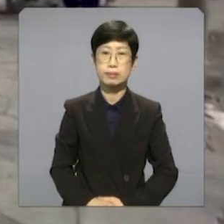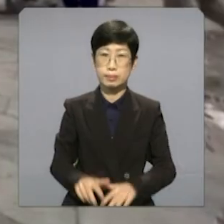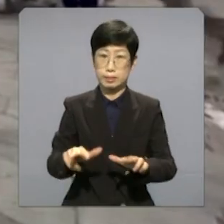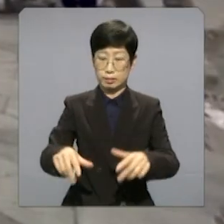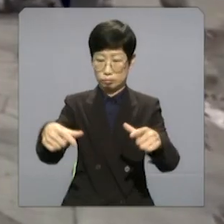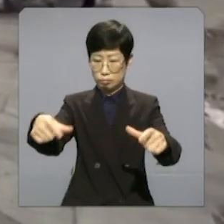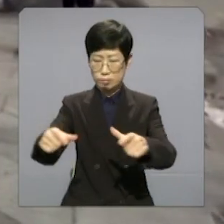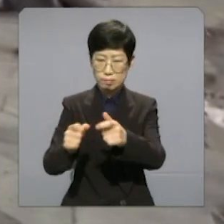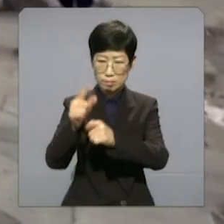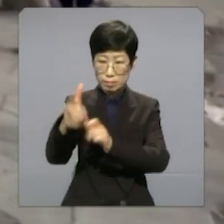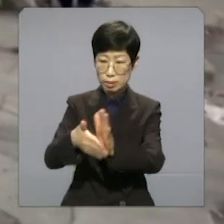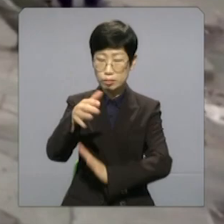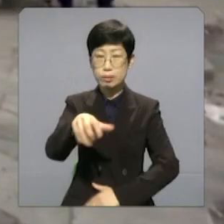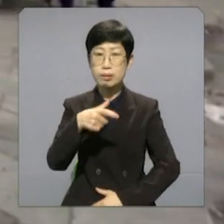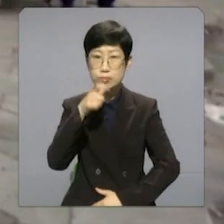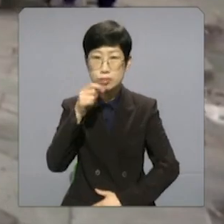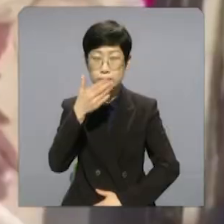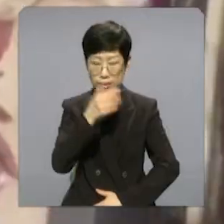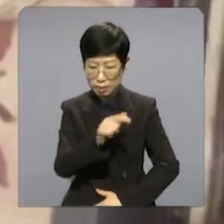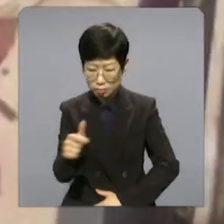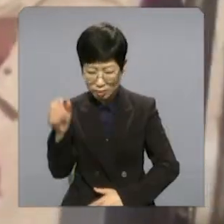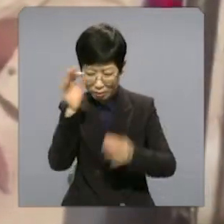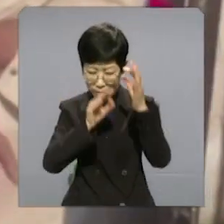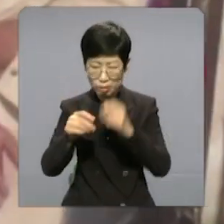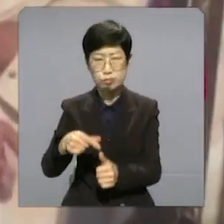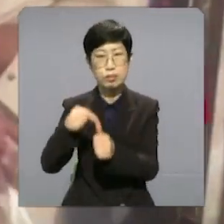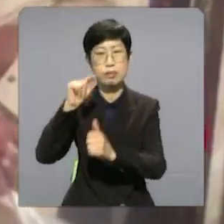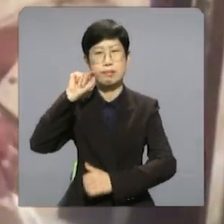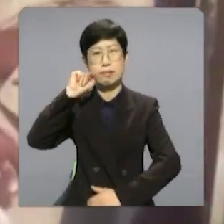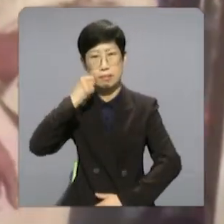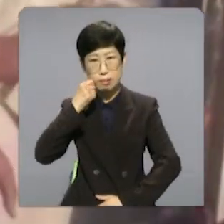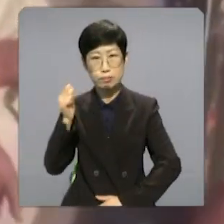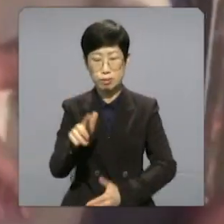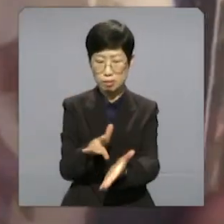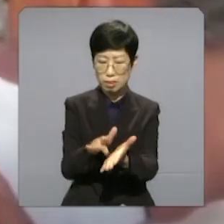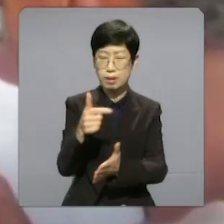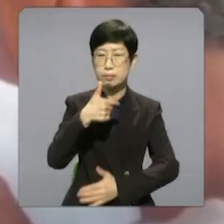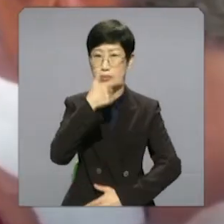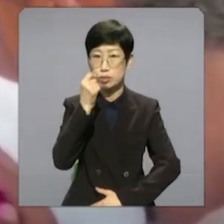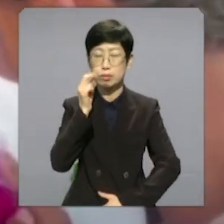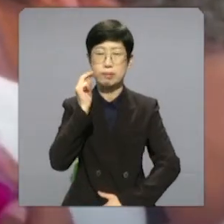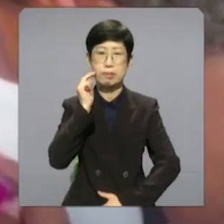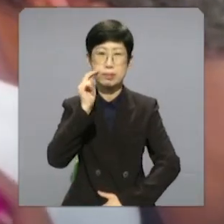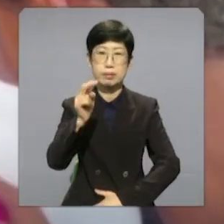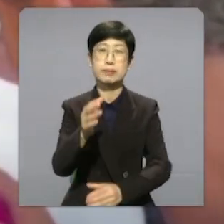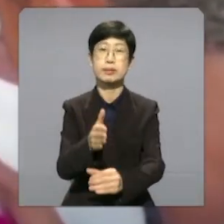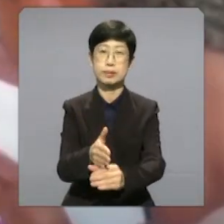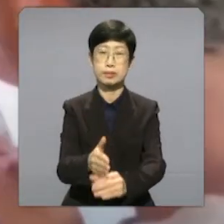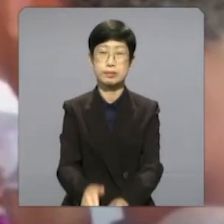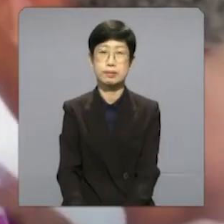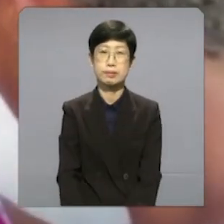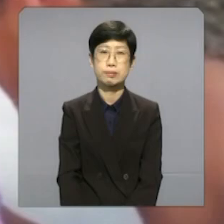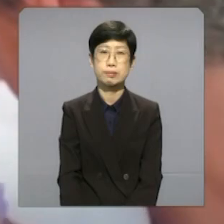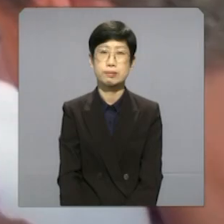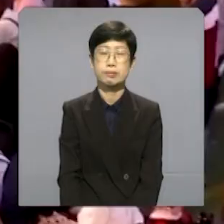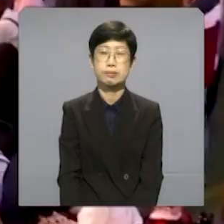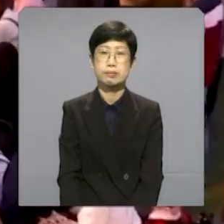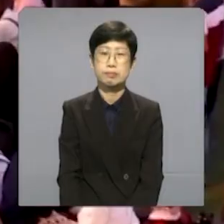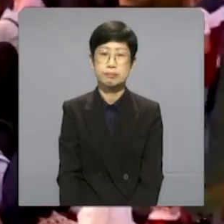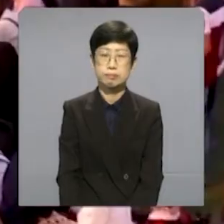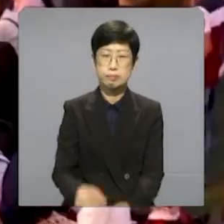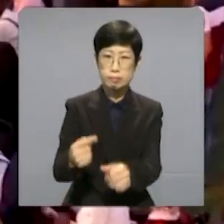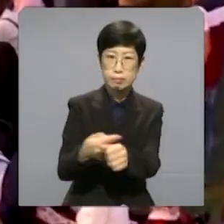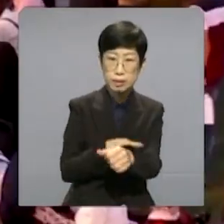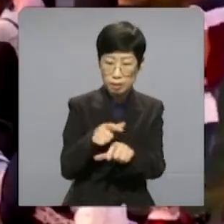수단은 대부분의 도시에서 물과 음식을 찾기가 어려워지고 의약품 부족이 심화하고 있는 것으로 전해졌습니다. 이에